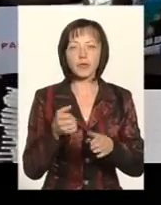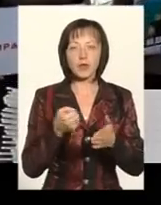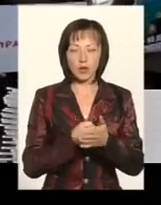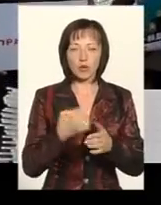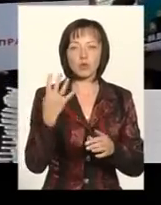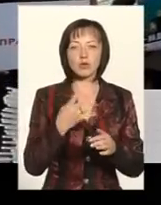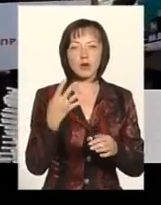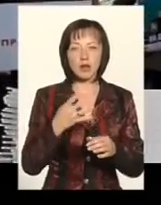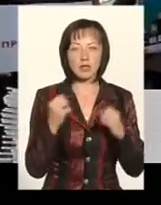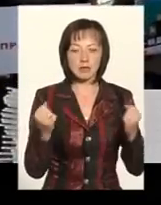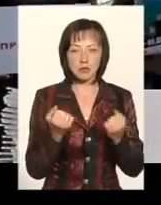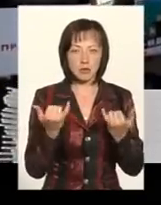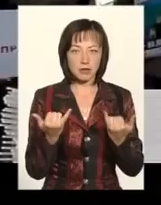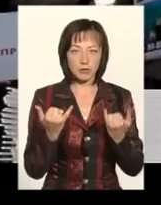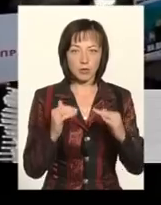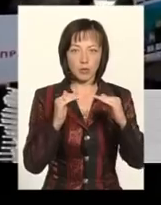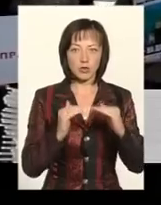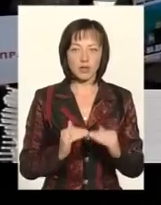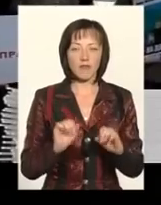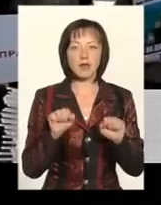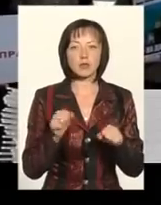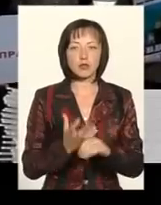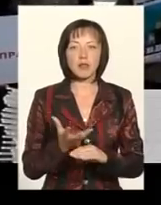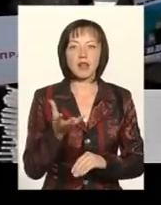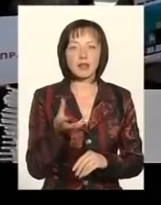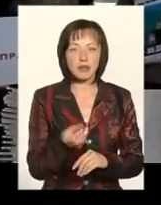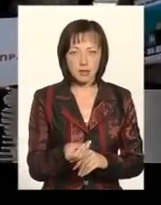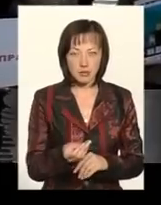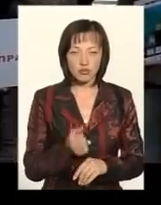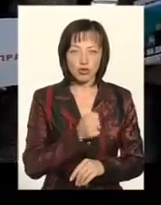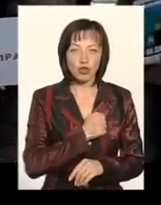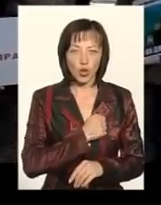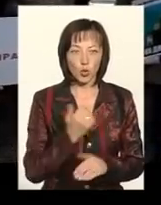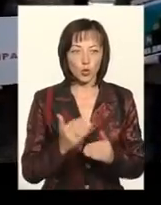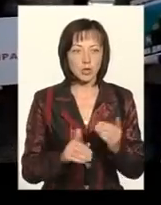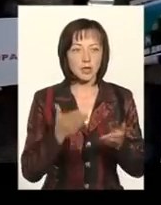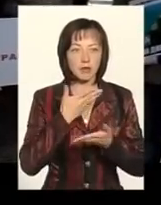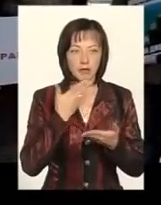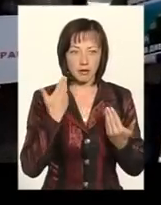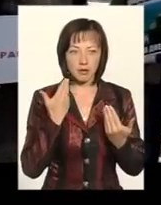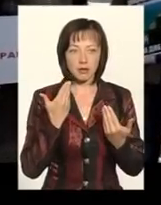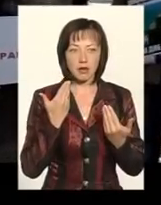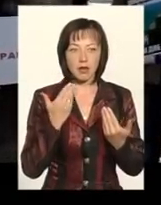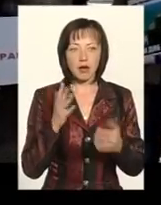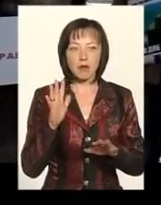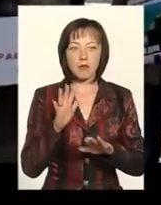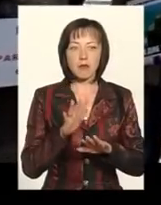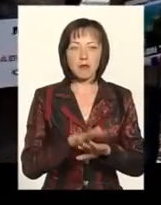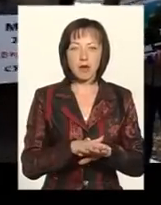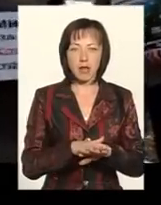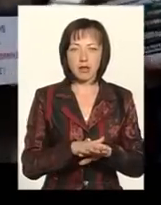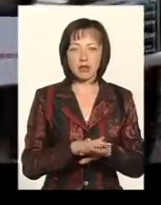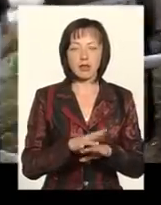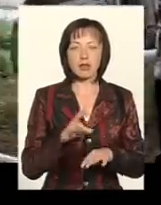40 зимой сейчас немножко опустился возможности платить К сожалению уже нет банку не